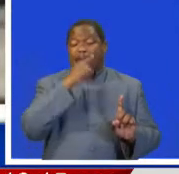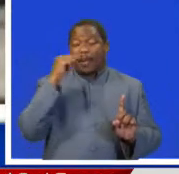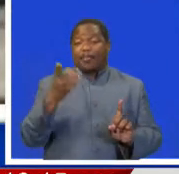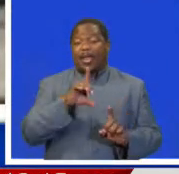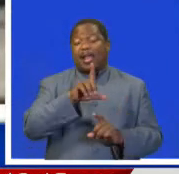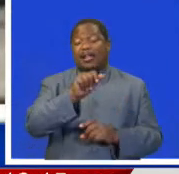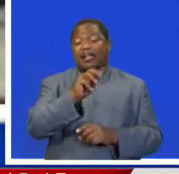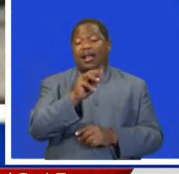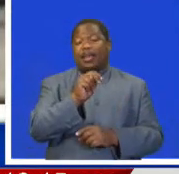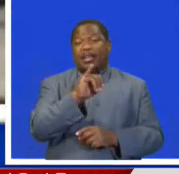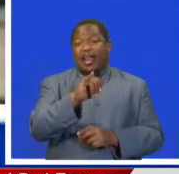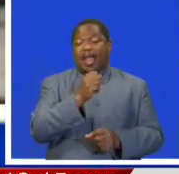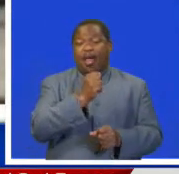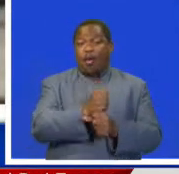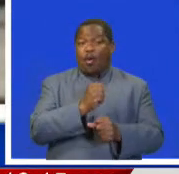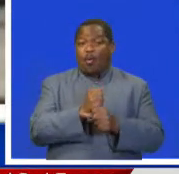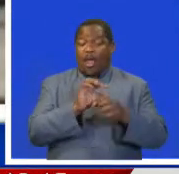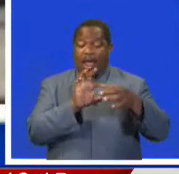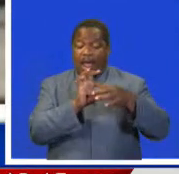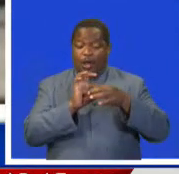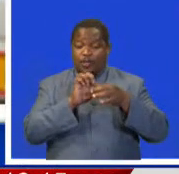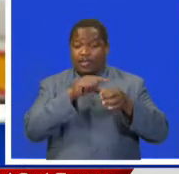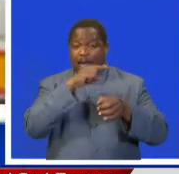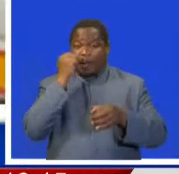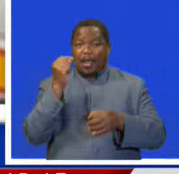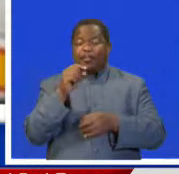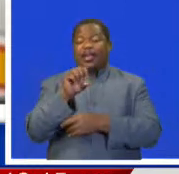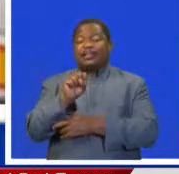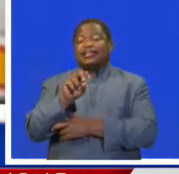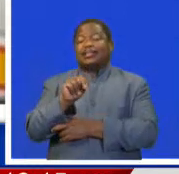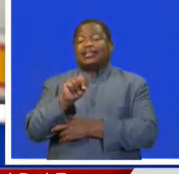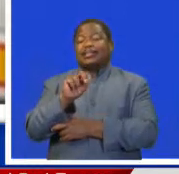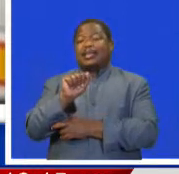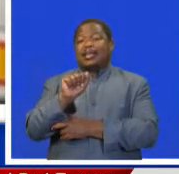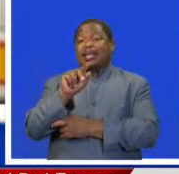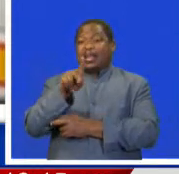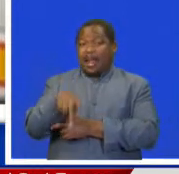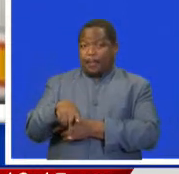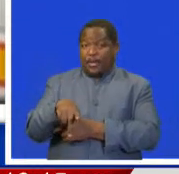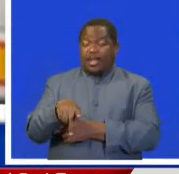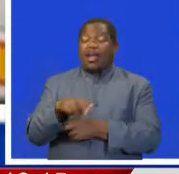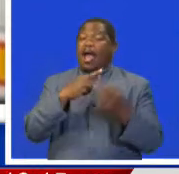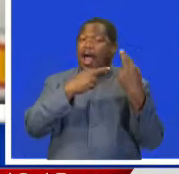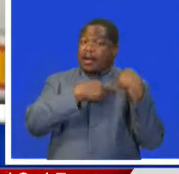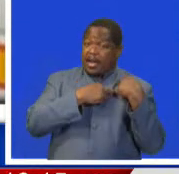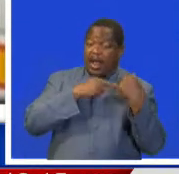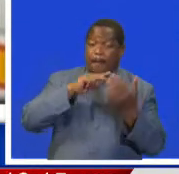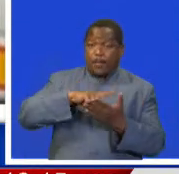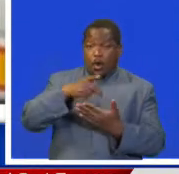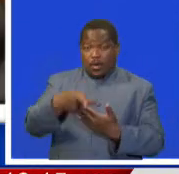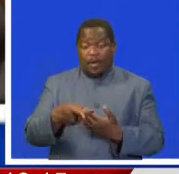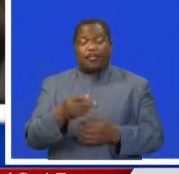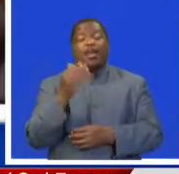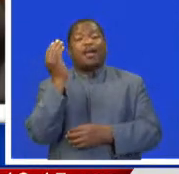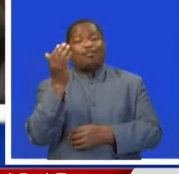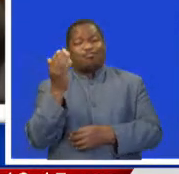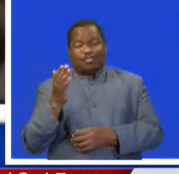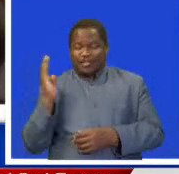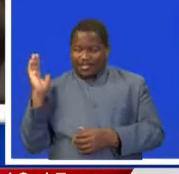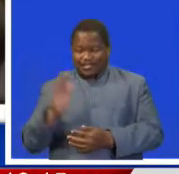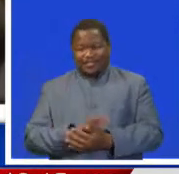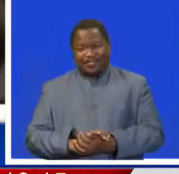kube likhuni kulandzelela baphindze bakhona ekusita abantu labasha etinsabeni tekutalana ne-HIV ne-AIDS. Ukhanza